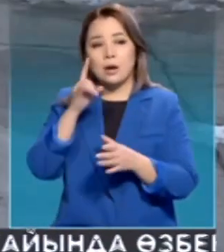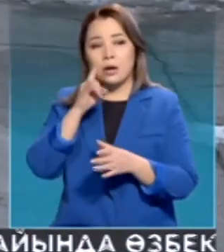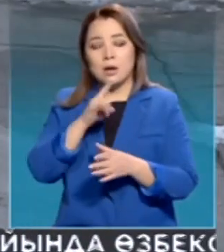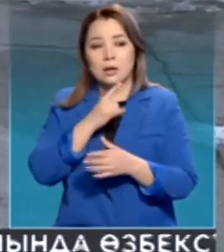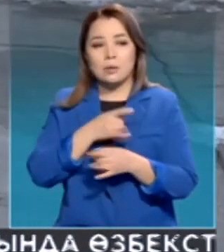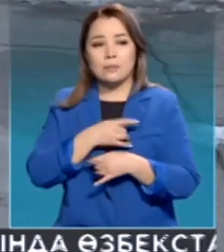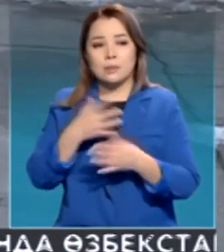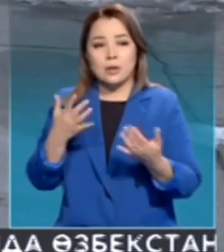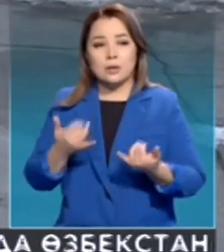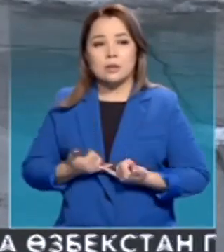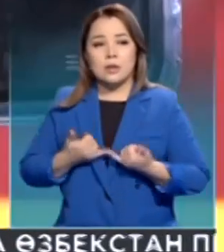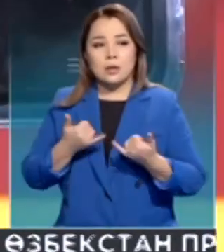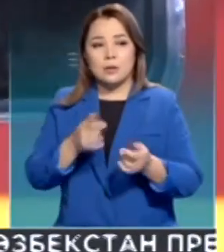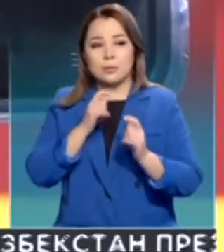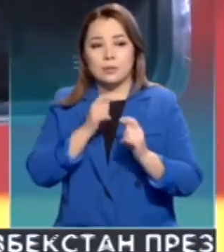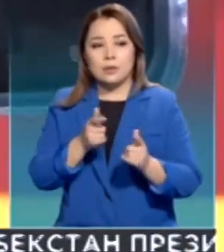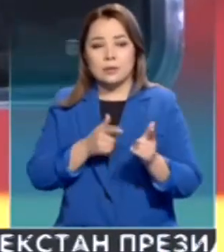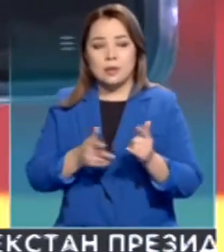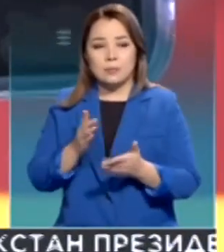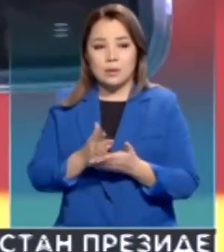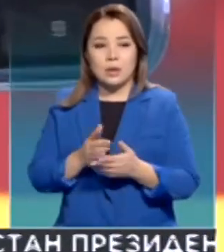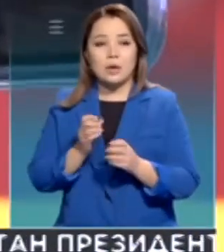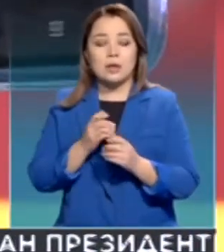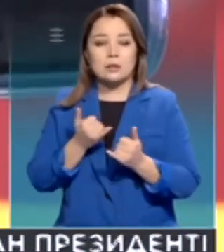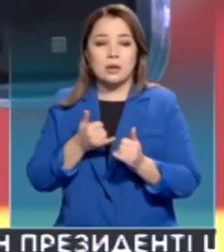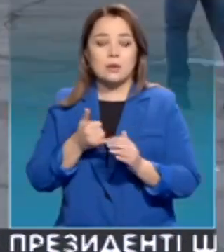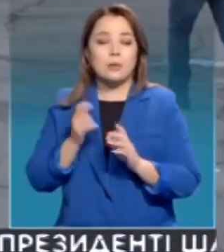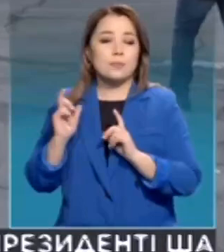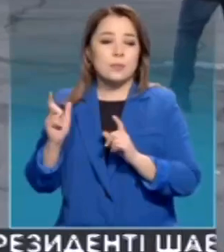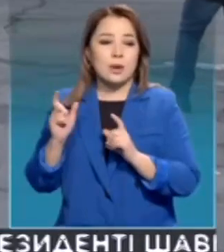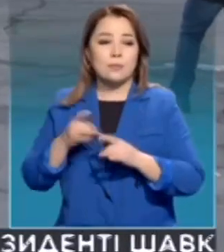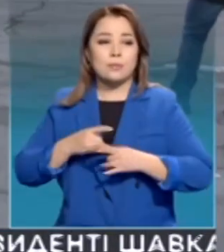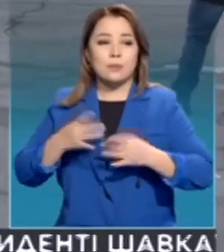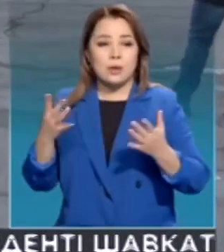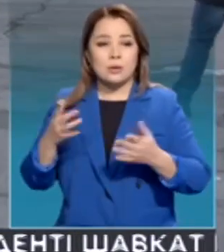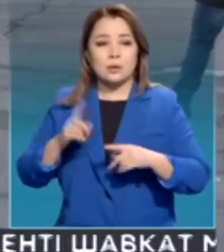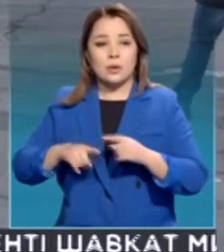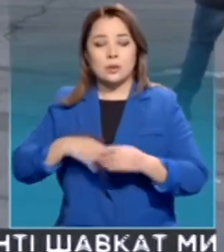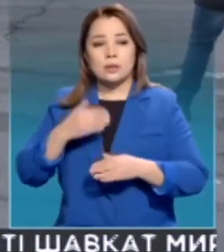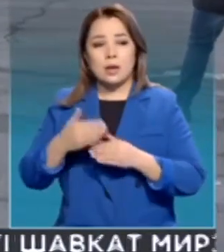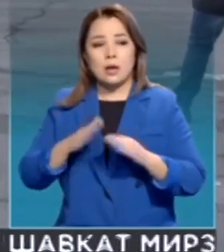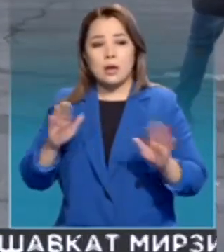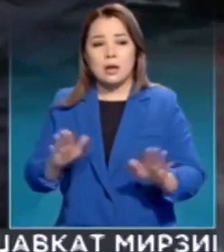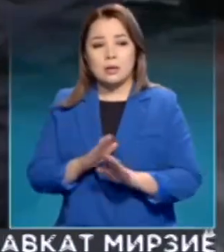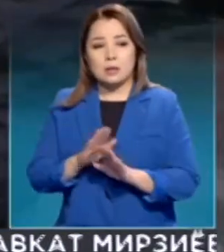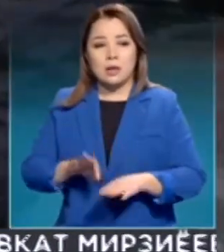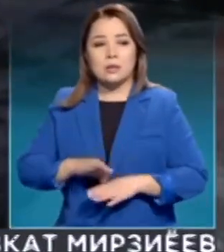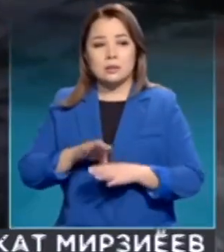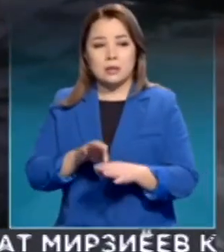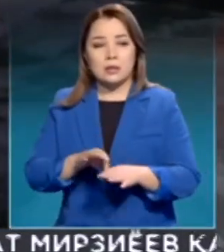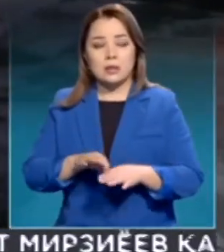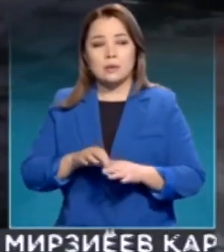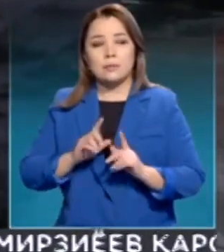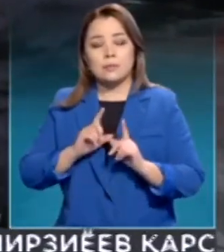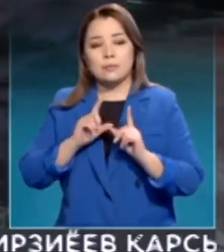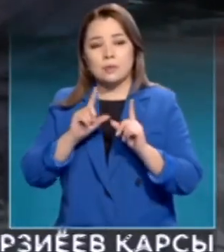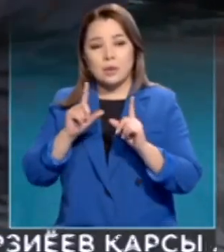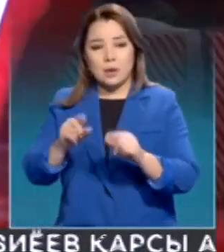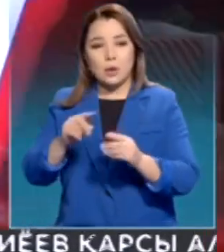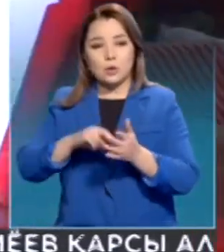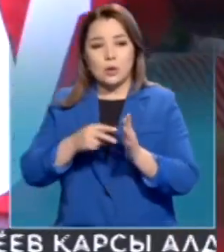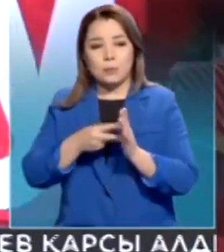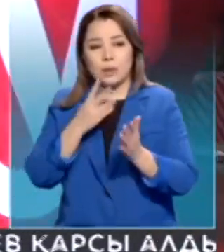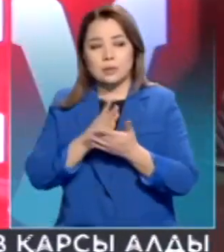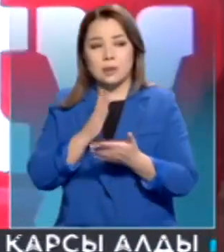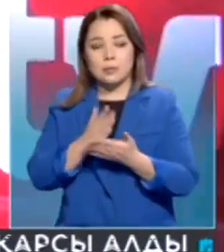қазақстандықтарға мерекелік сыйқырын әзірлеп жатыр. Керуен мейрам келе жатыр жаңа жылдық әуенінің сүйемелдеуімен қозғалады деп жоспарланған.